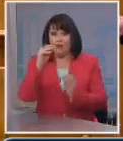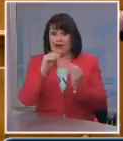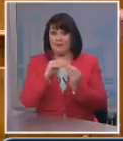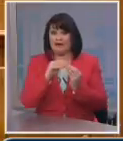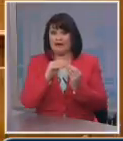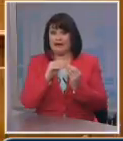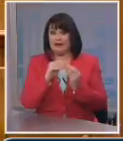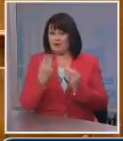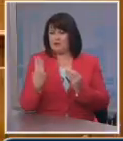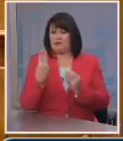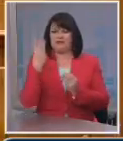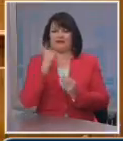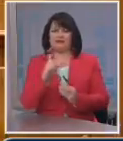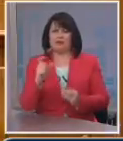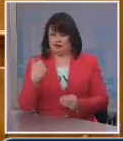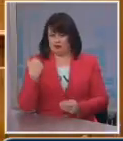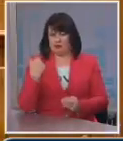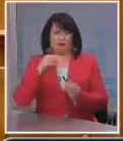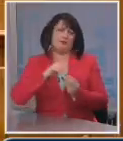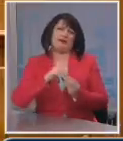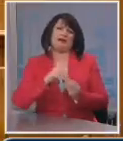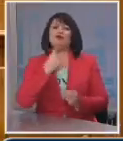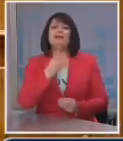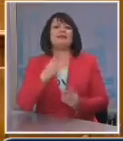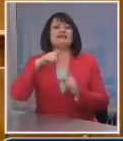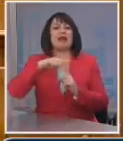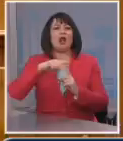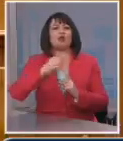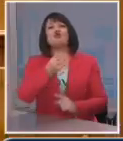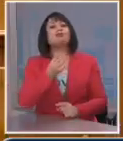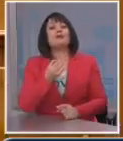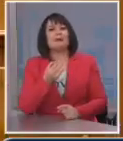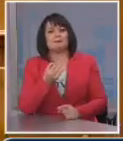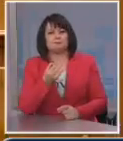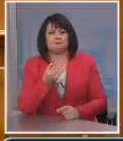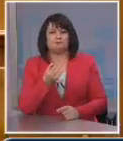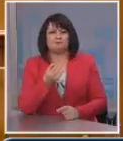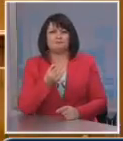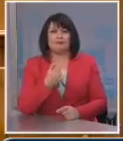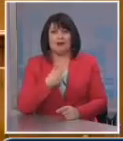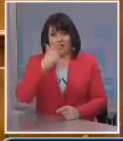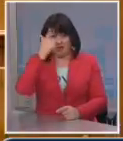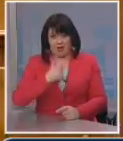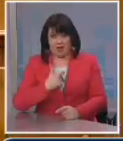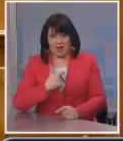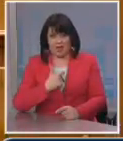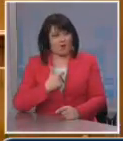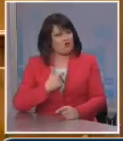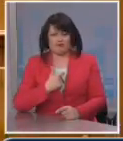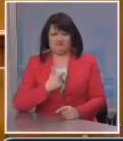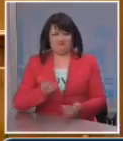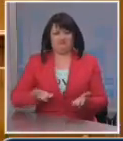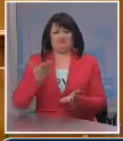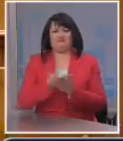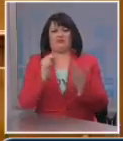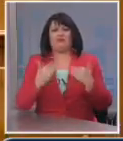όχι πέρυσι, πριν από 3 εβδομάδες. Έλεγε λοιπόν ο κύριος Σακαλώτος: «Δεν είμαι εγώ διατεθειμένος να καταθέσω στη Βουλή των